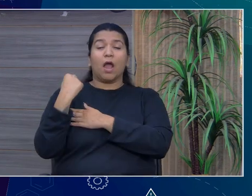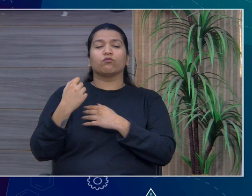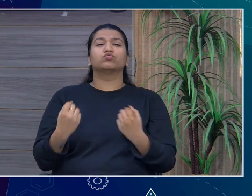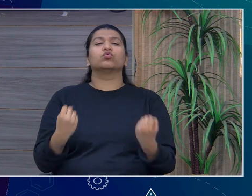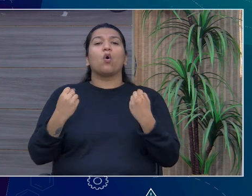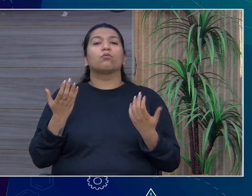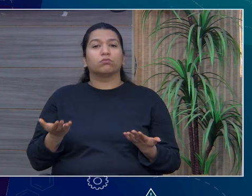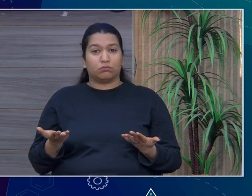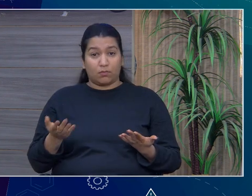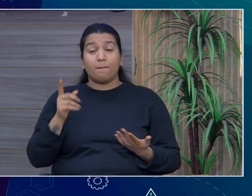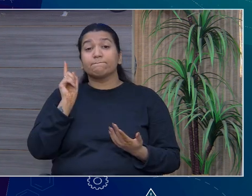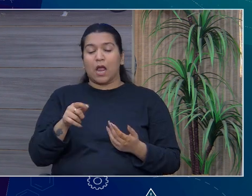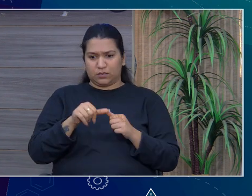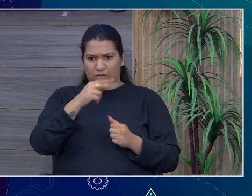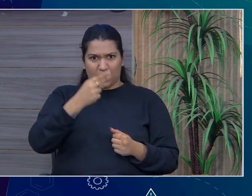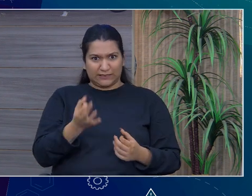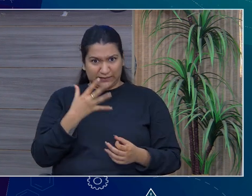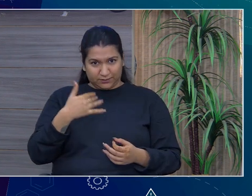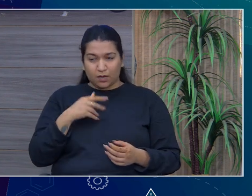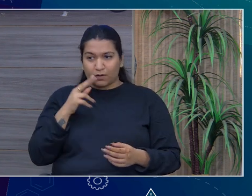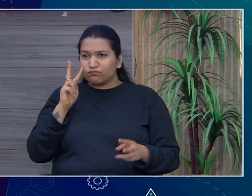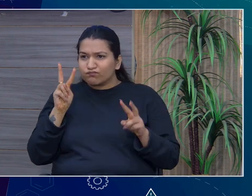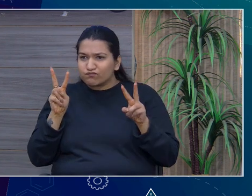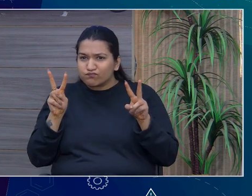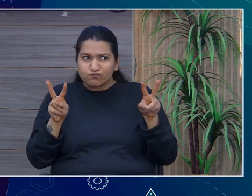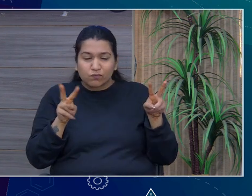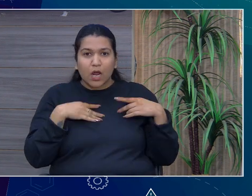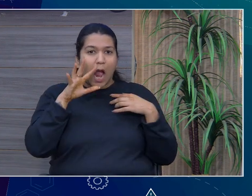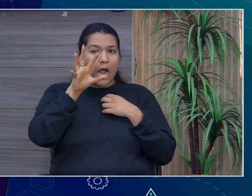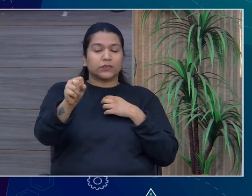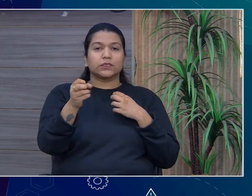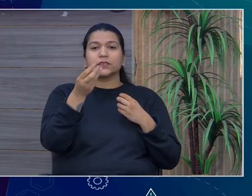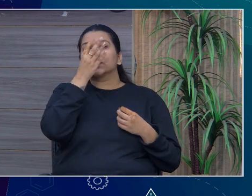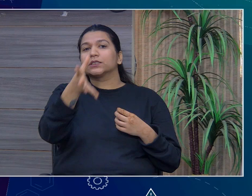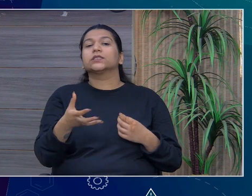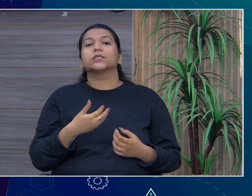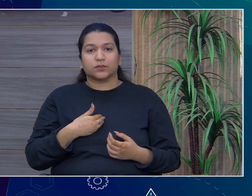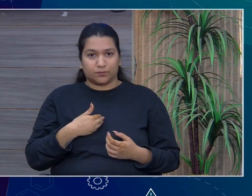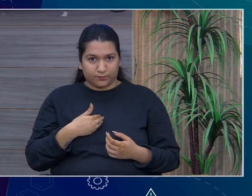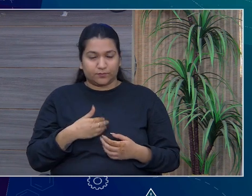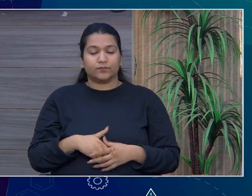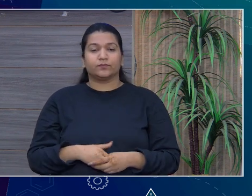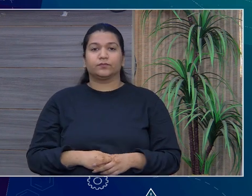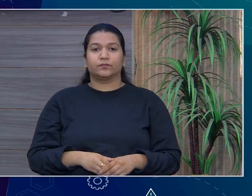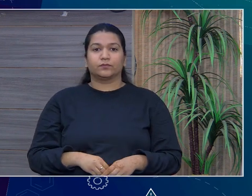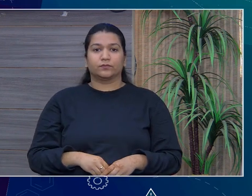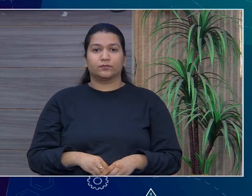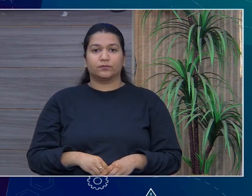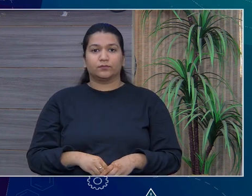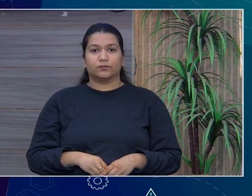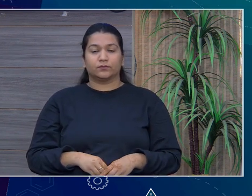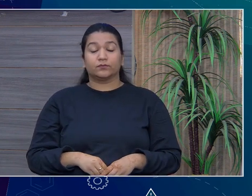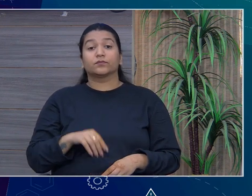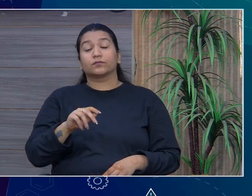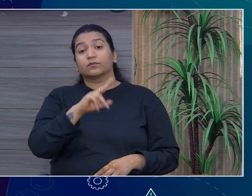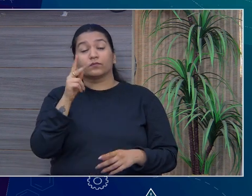होती है और होनी भी चाहिए, ताकि वो किसी भी चीज़ को अपने देखने वालों तक प्रॉपरली पहुंचा सके। प्रस्पेक्टिव